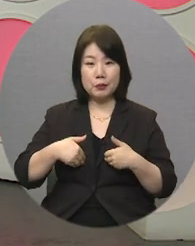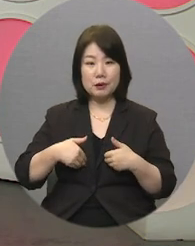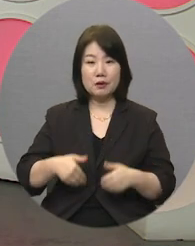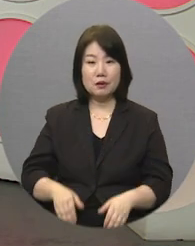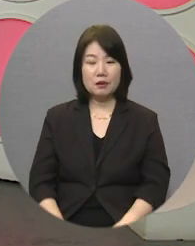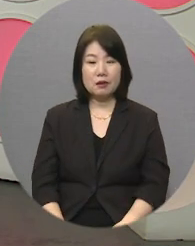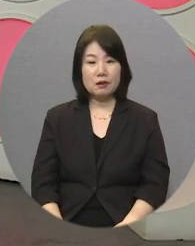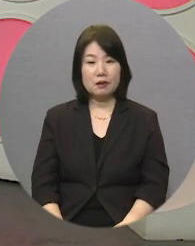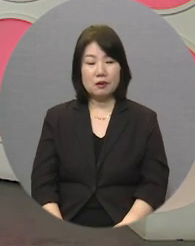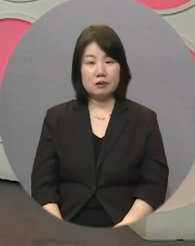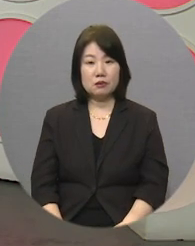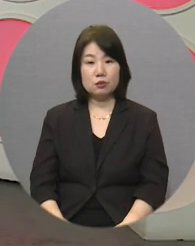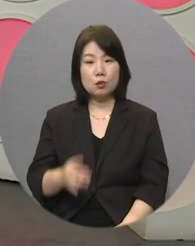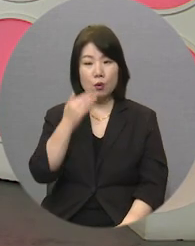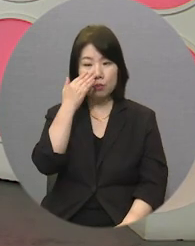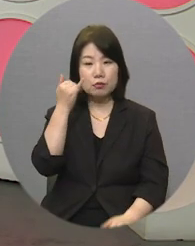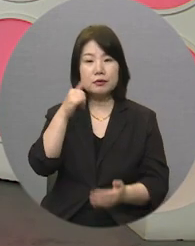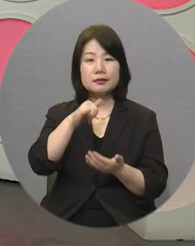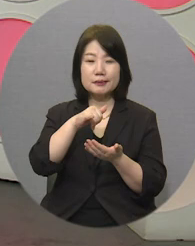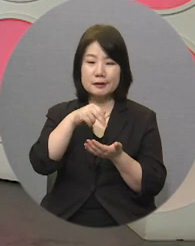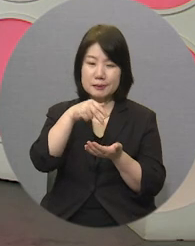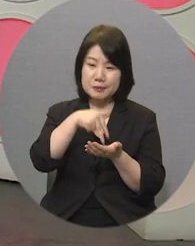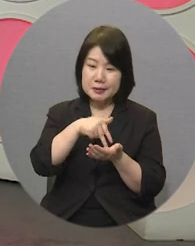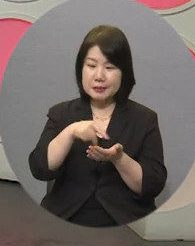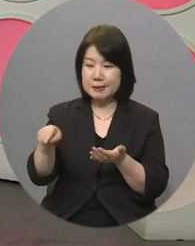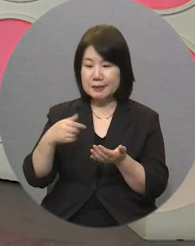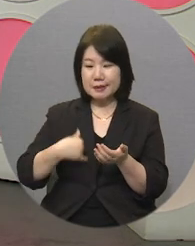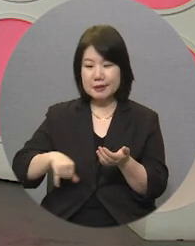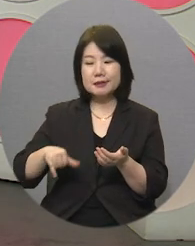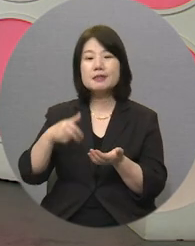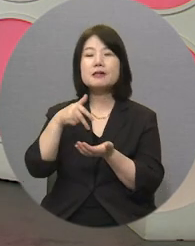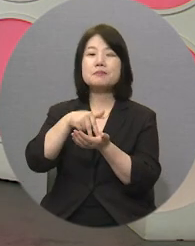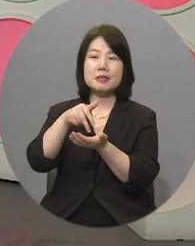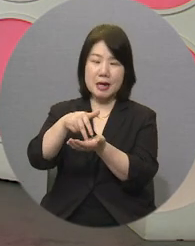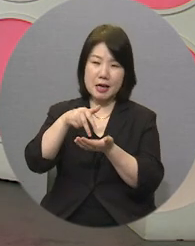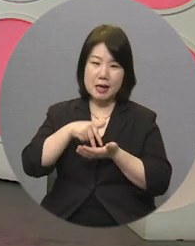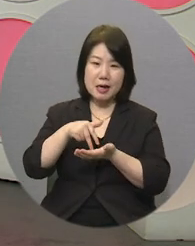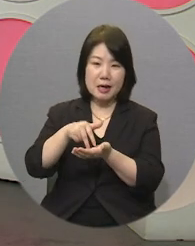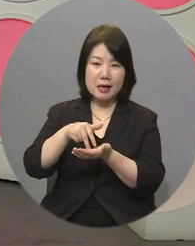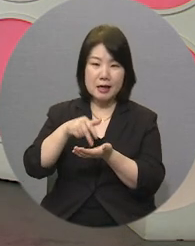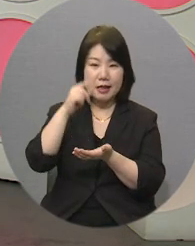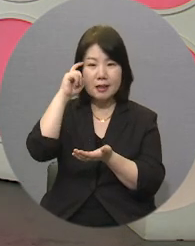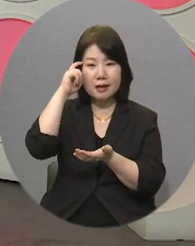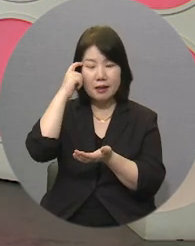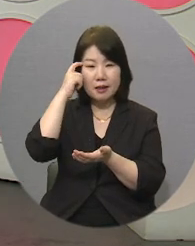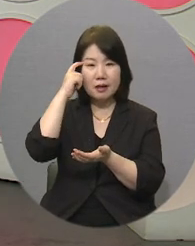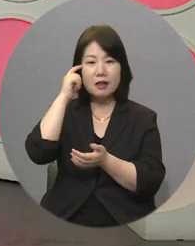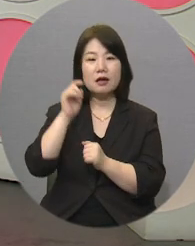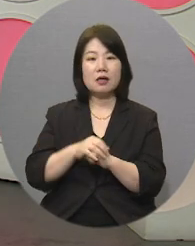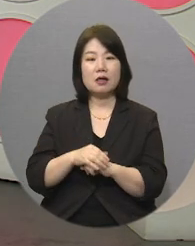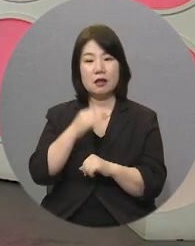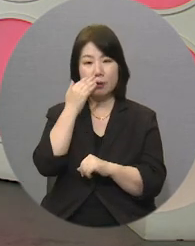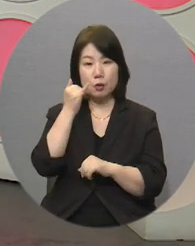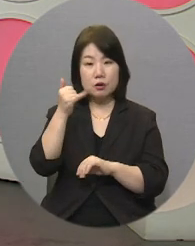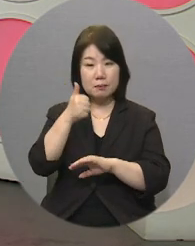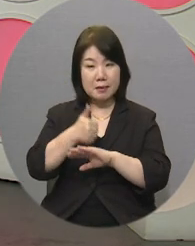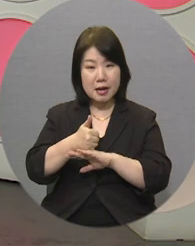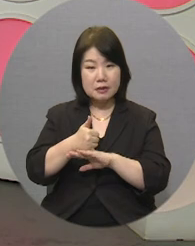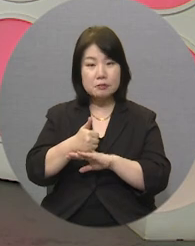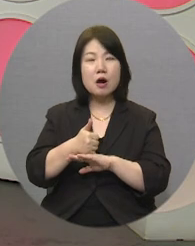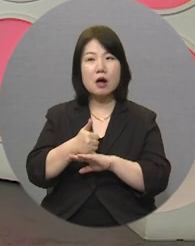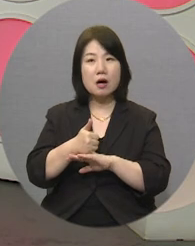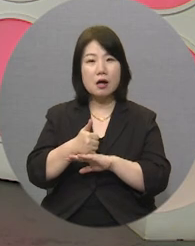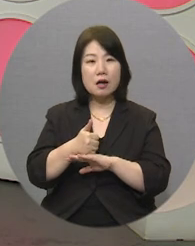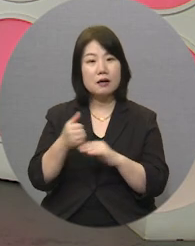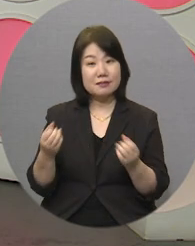또 이제 부모님 입장에서는 떠나보내는 자식들 마음도 한번 새겨보고 부모님이 마지막으로 하시는